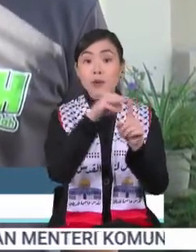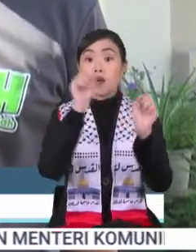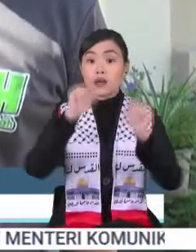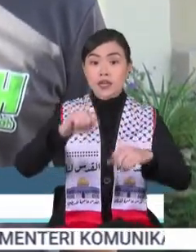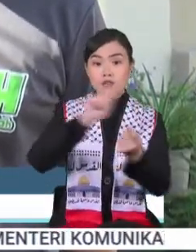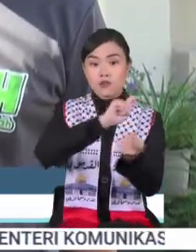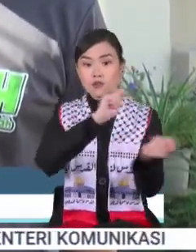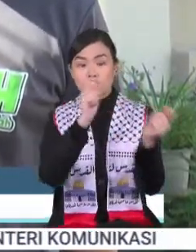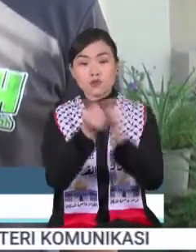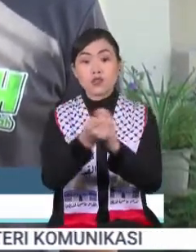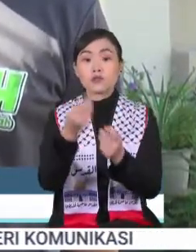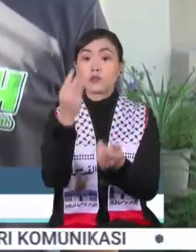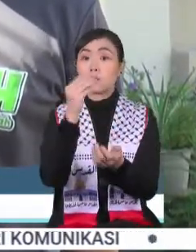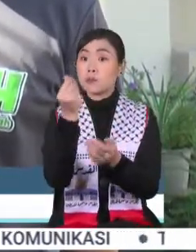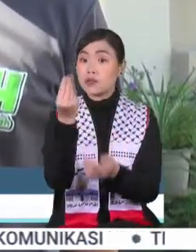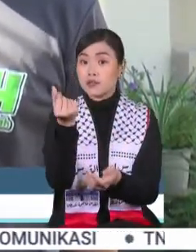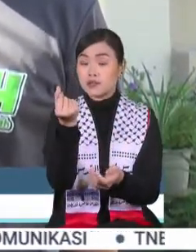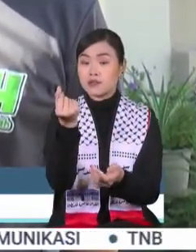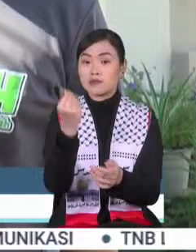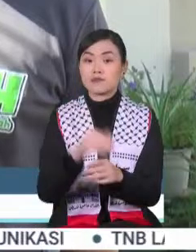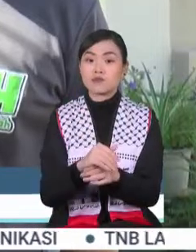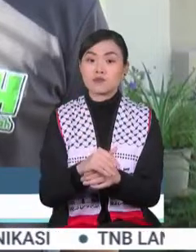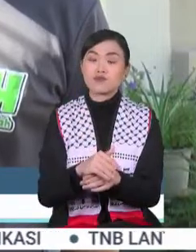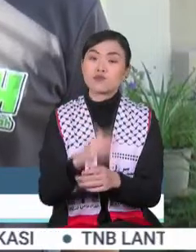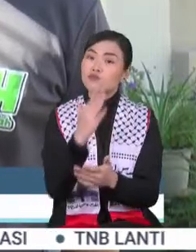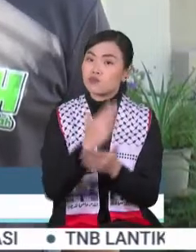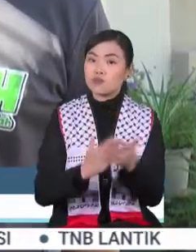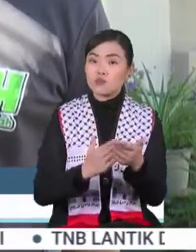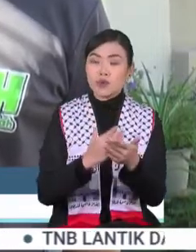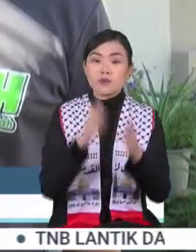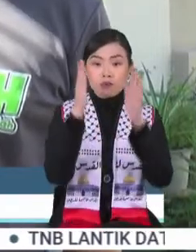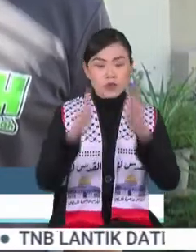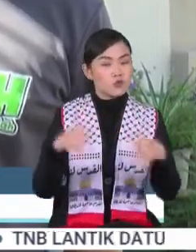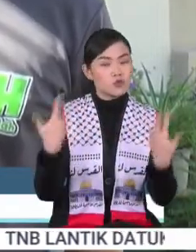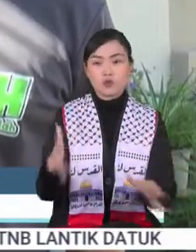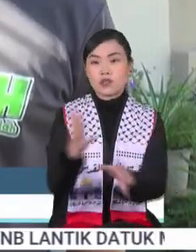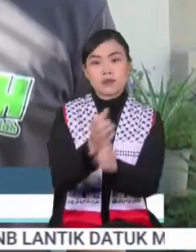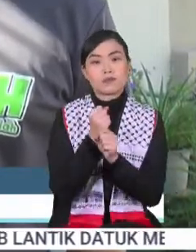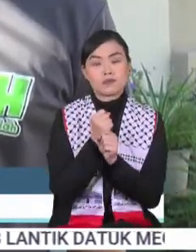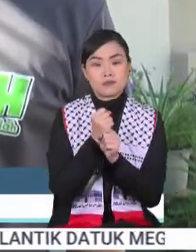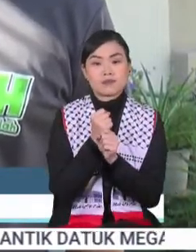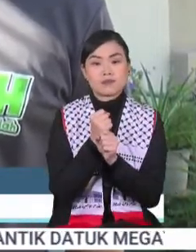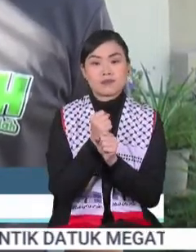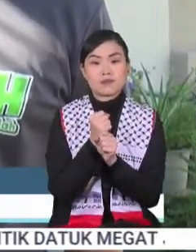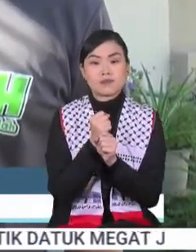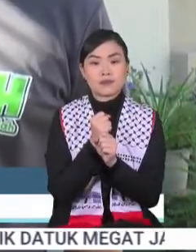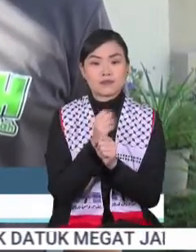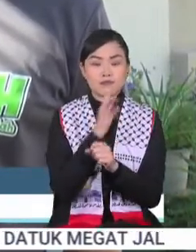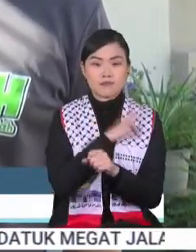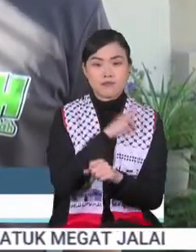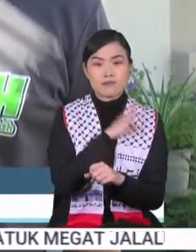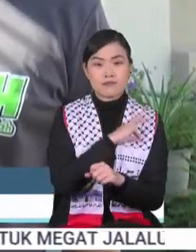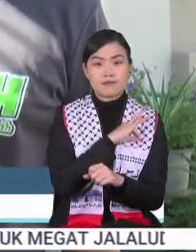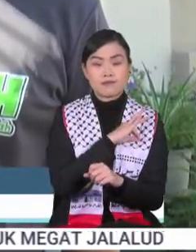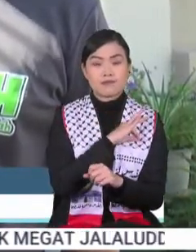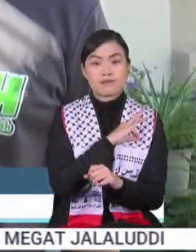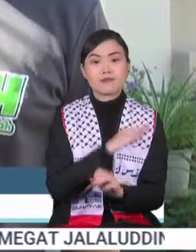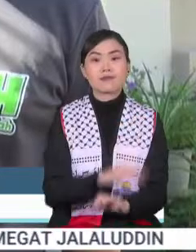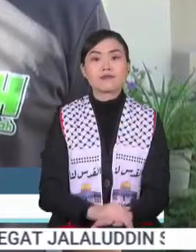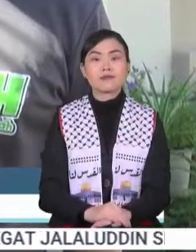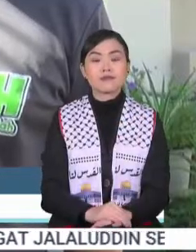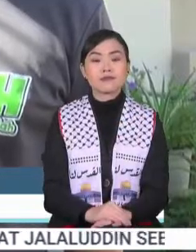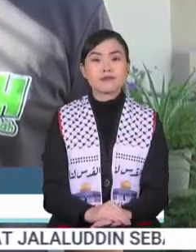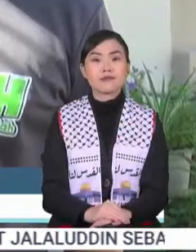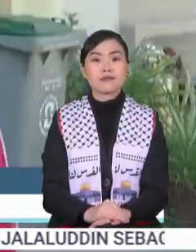dengan duit so ada beberapa penduduk yang pun dah dah dapat apa ni maksudnya hasil daripada kitar recycle yang dibuat